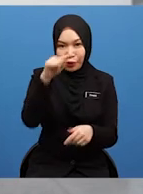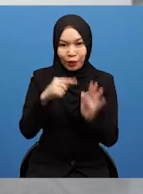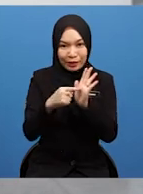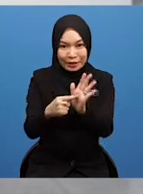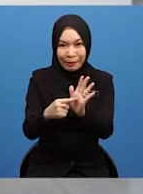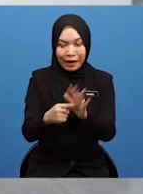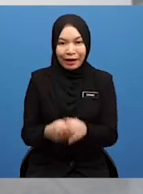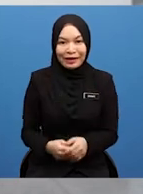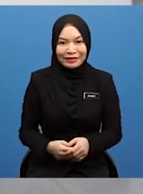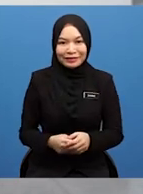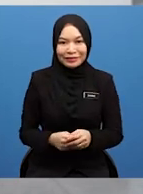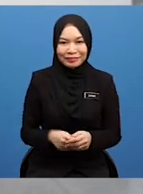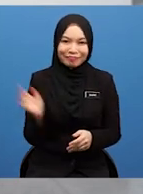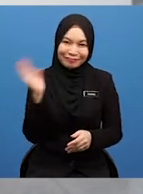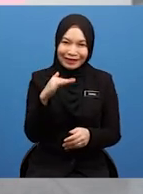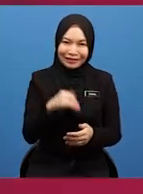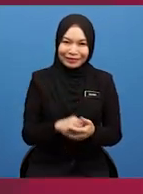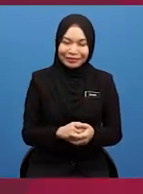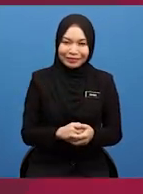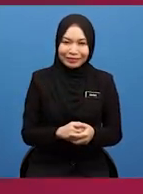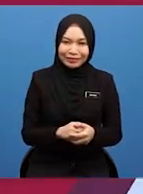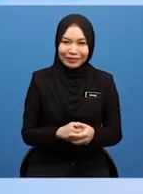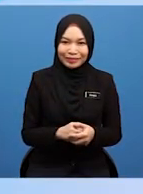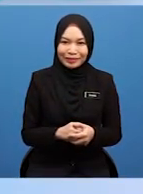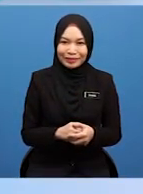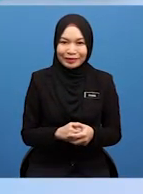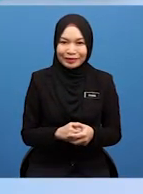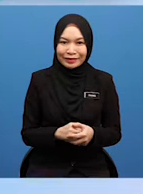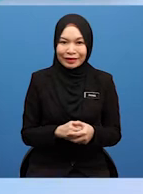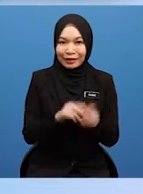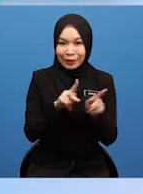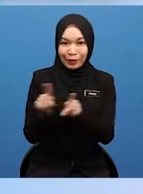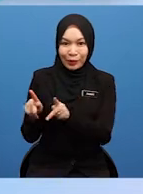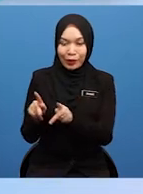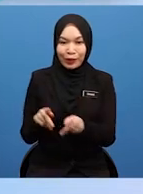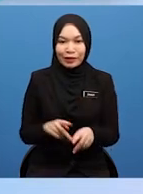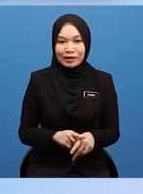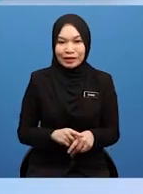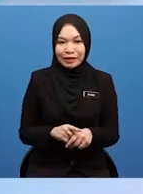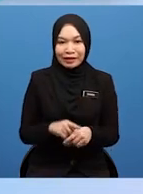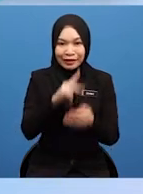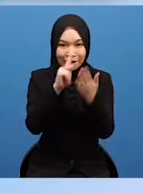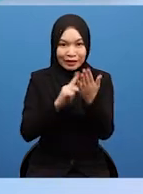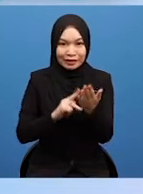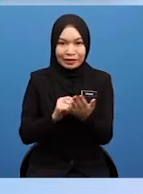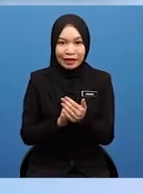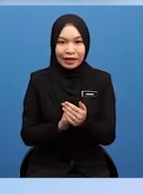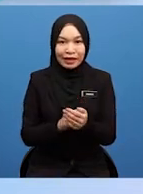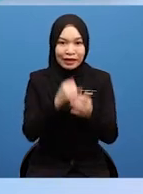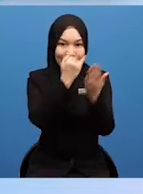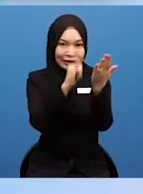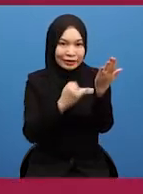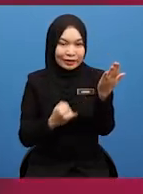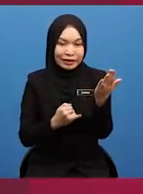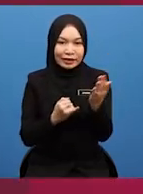Oke kita saksikan the project kajian seni bezel persembahan dan